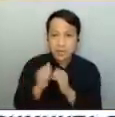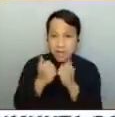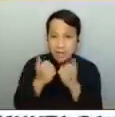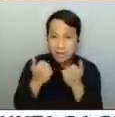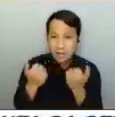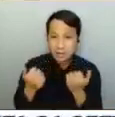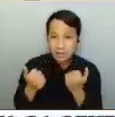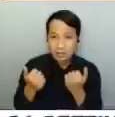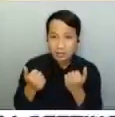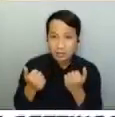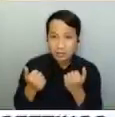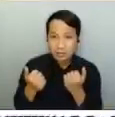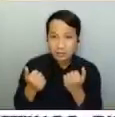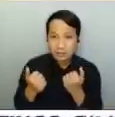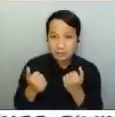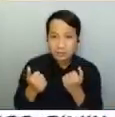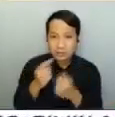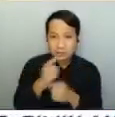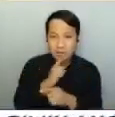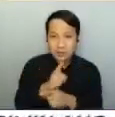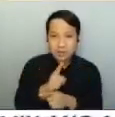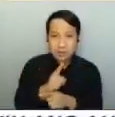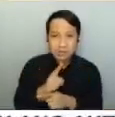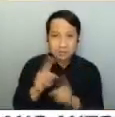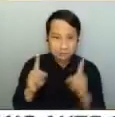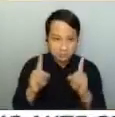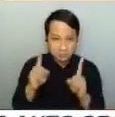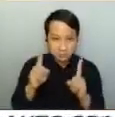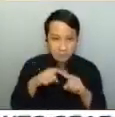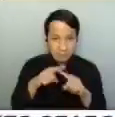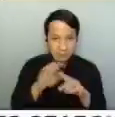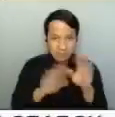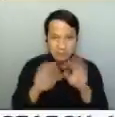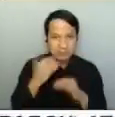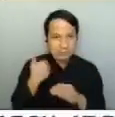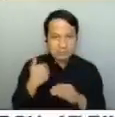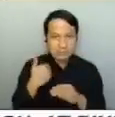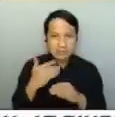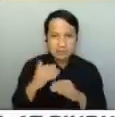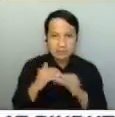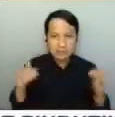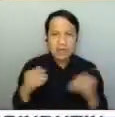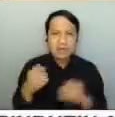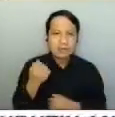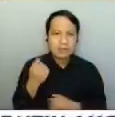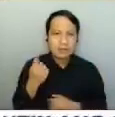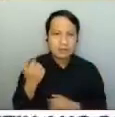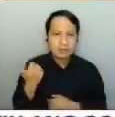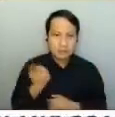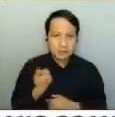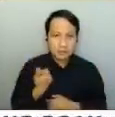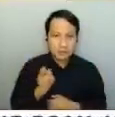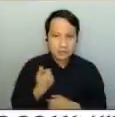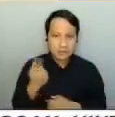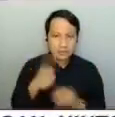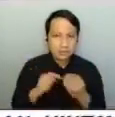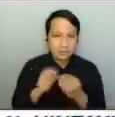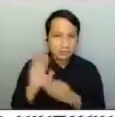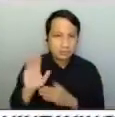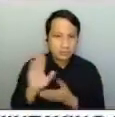ng business plans ni Rabia, kakaiba rin ang negosyong pinasok ni Naina Estrada at Jake